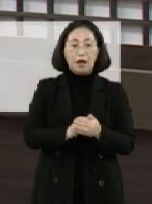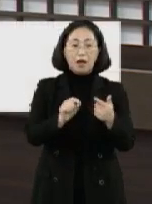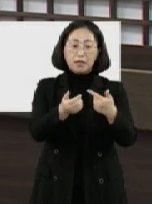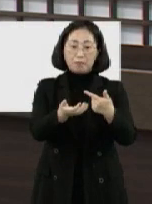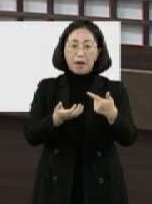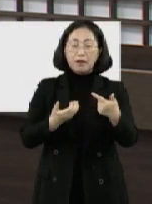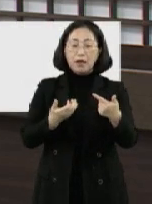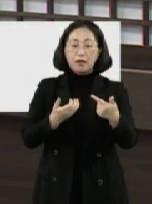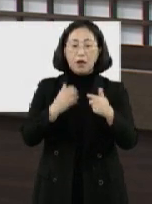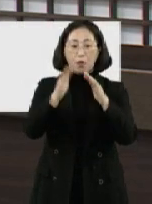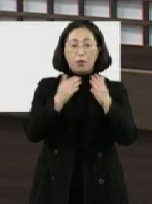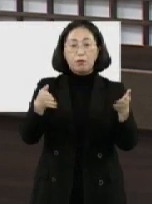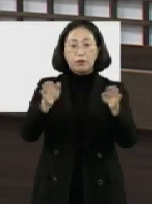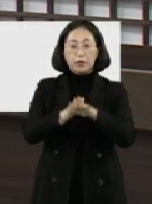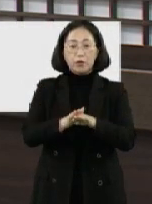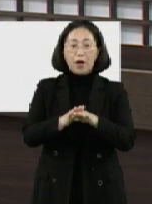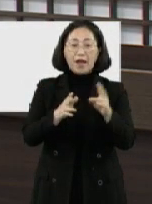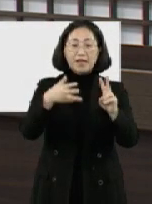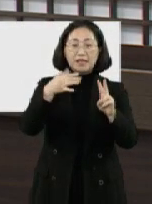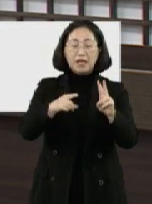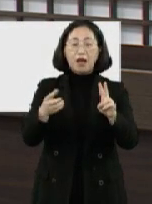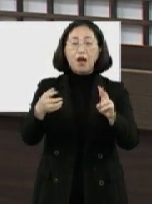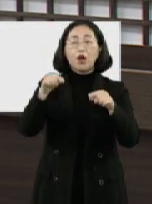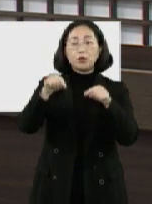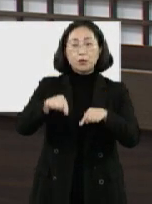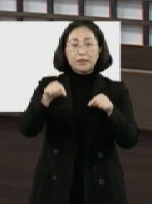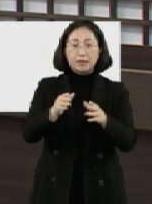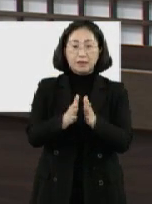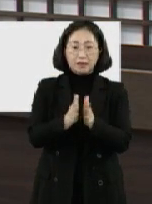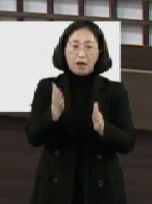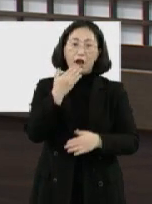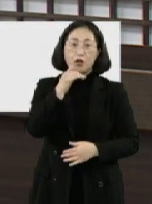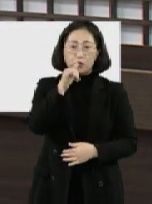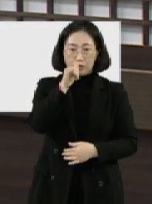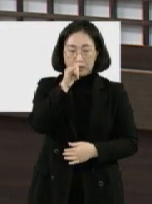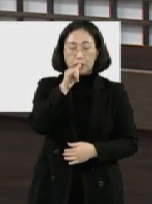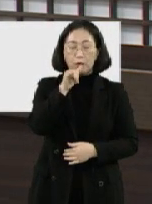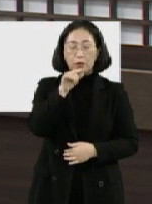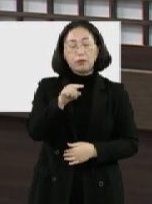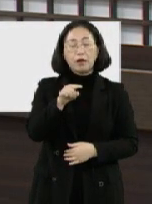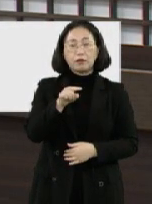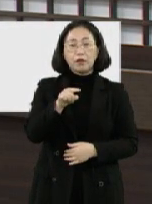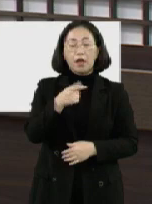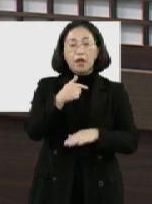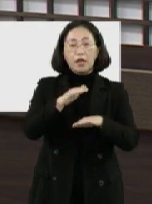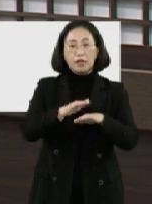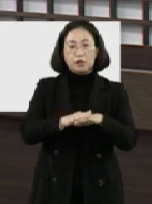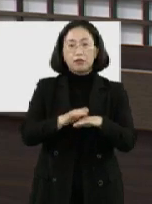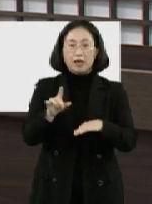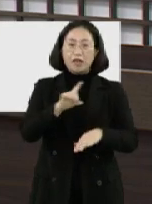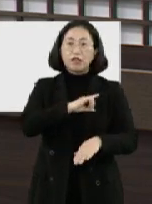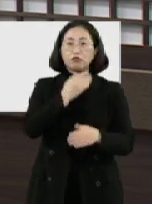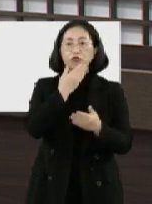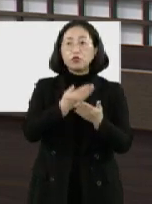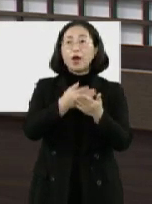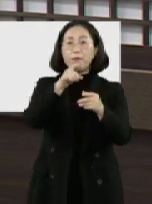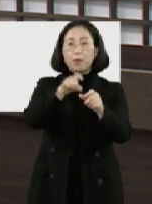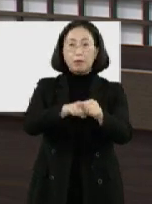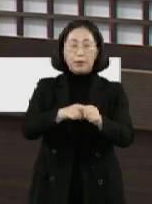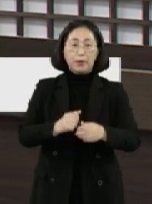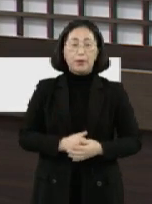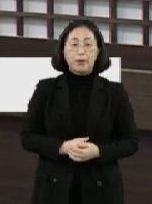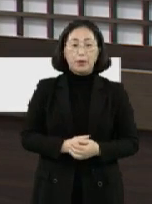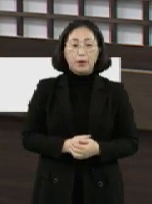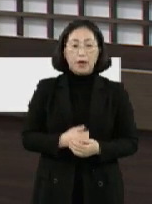이 공공기관 2차 이전 논의를 본격적으로 시작할 수 있게끔 만드는 것이 지금 대전에게는 가장 중요한 목표입니다.